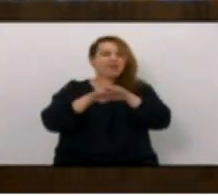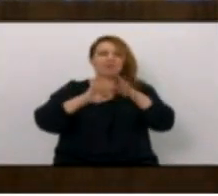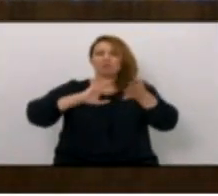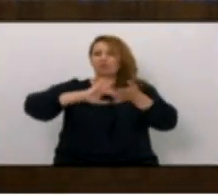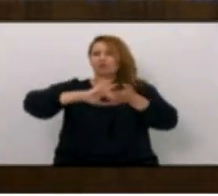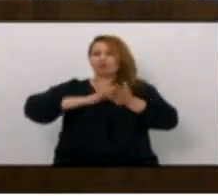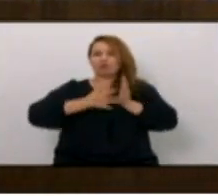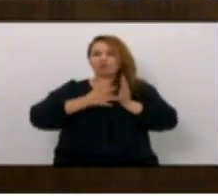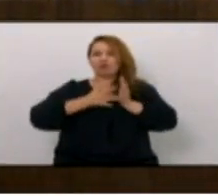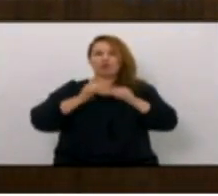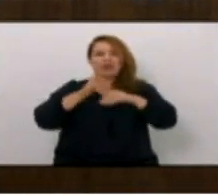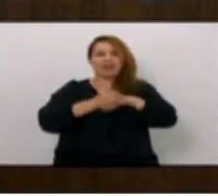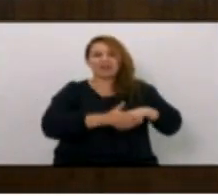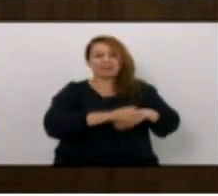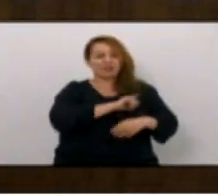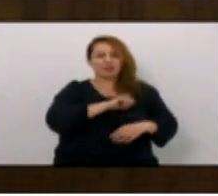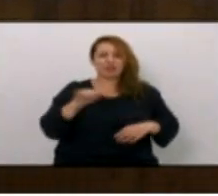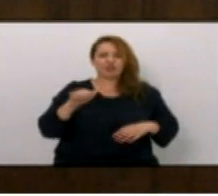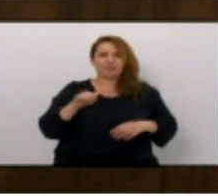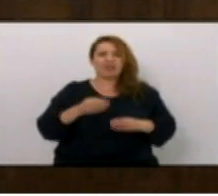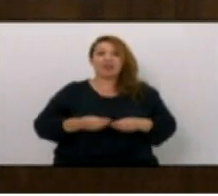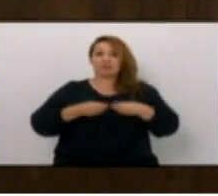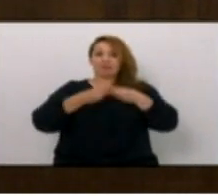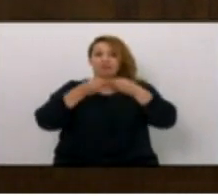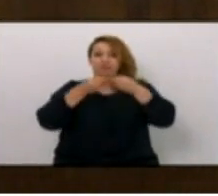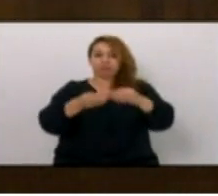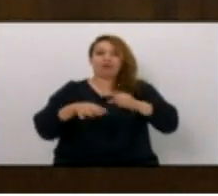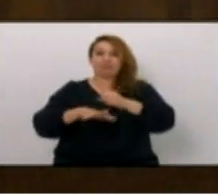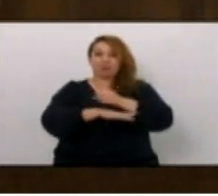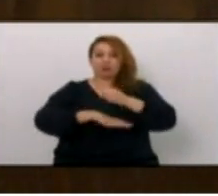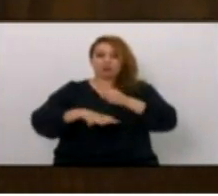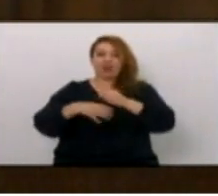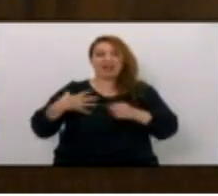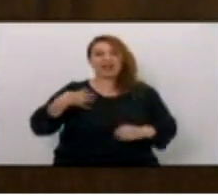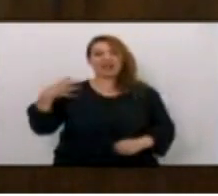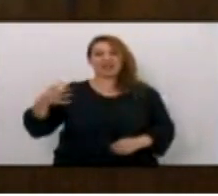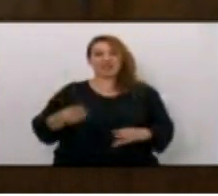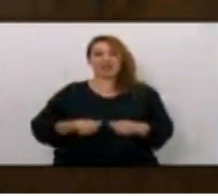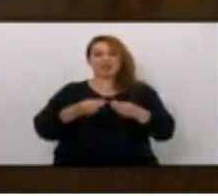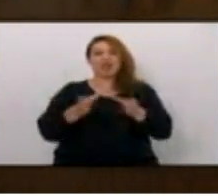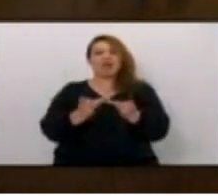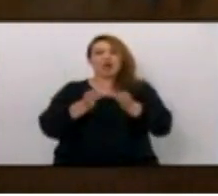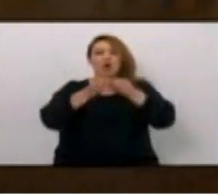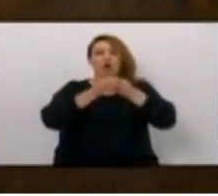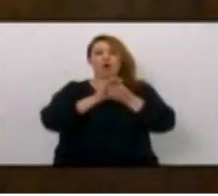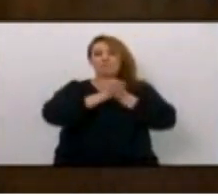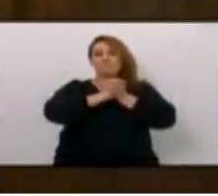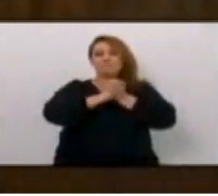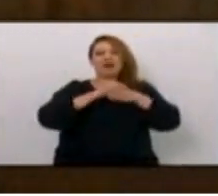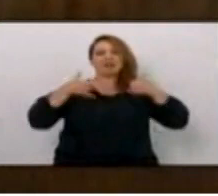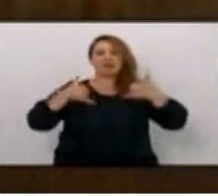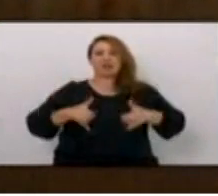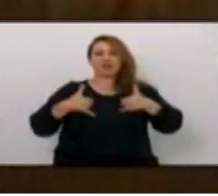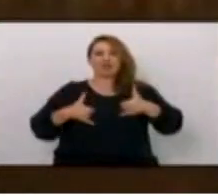عن حزب تجمع أقول حزب حركة مجتمع السلم حمص، وأيضا جبهة العدالة